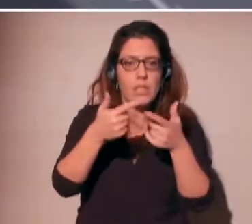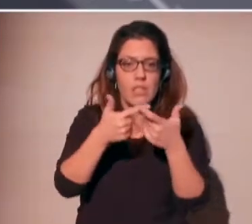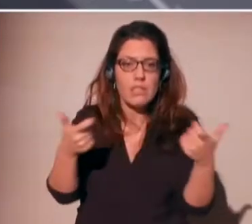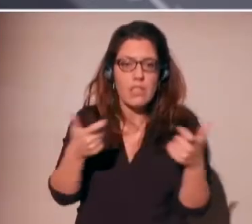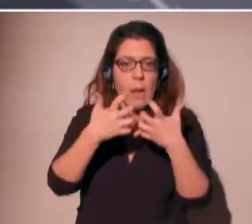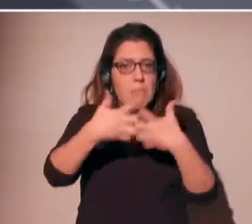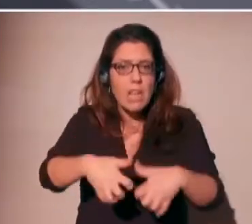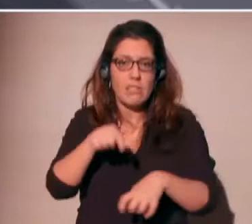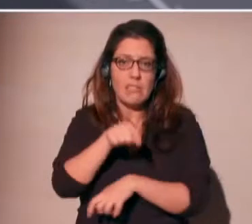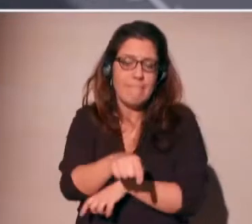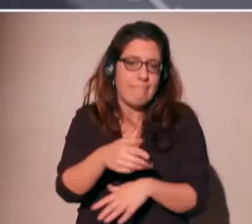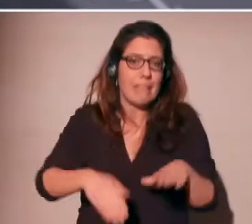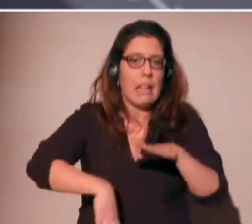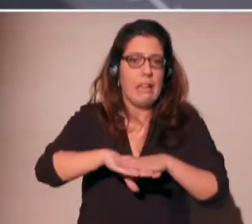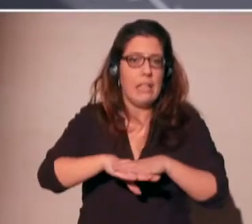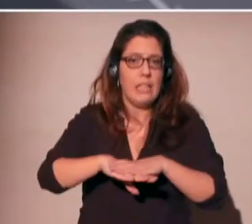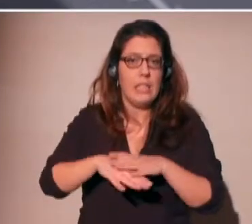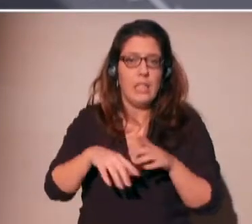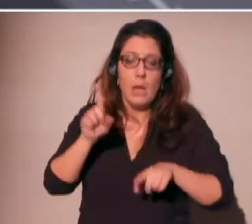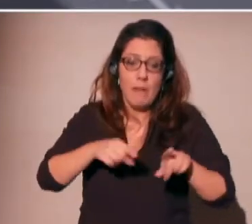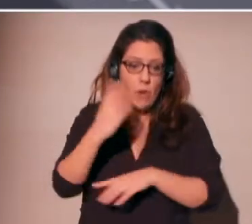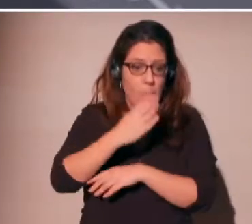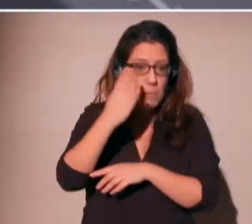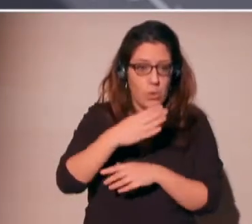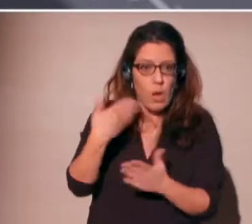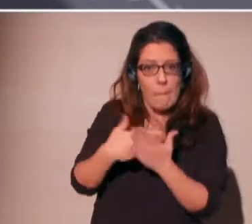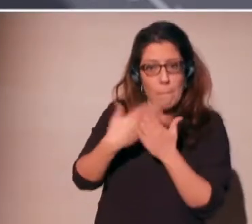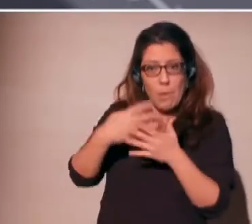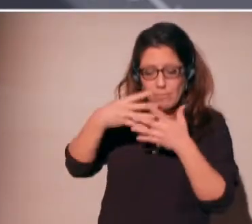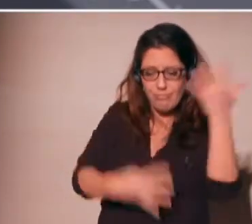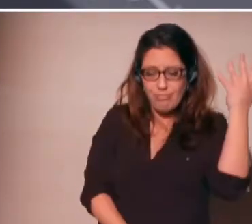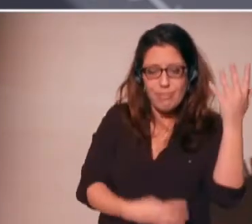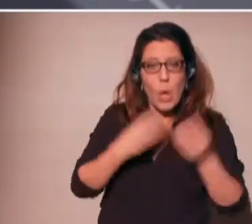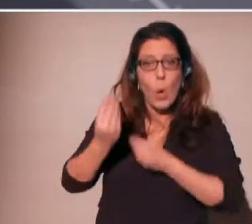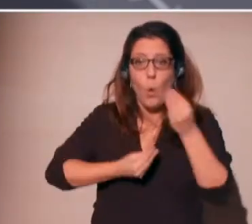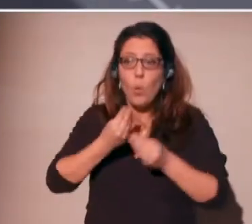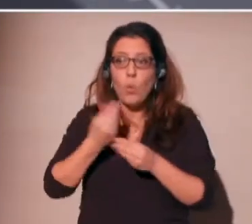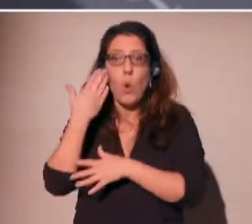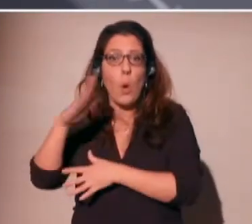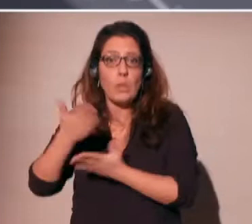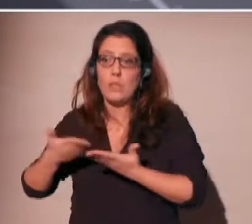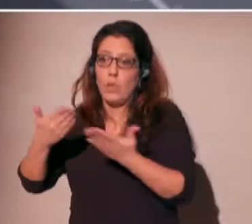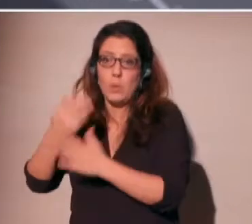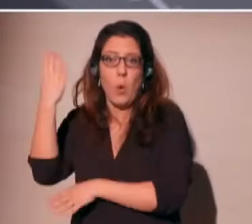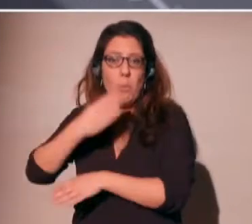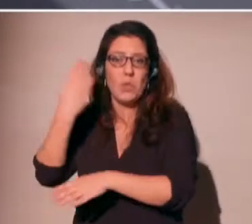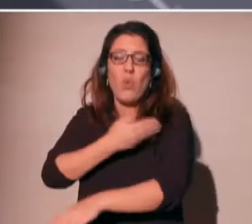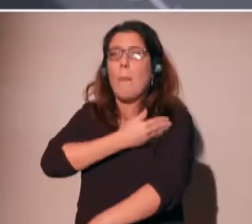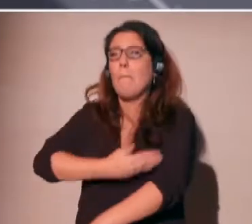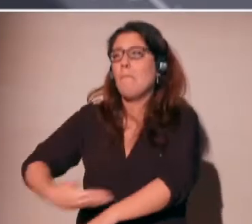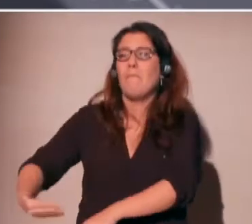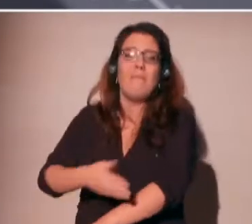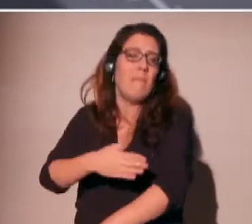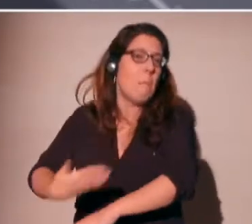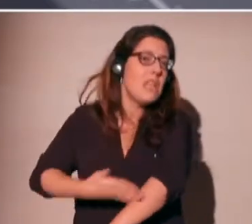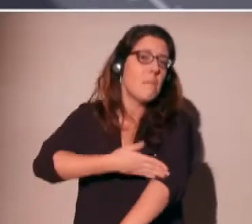faut que 1 million d'exemples. Pour d'autres tâches, il faut peut-être 1 milliard, et pour d'autres, 1 milliard de milliards de milliards. Et